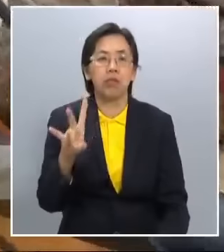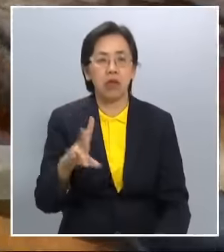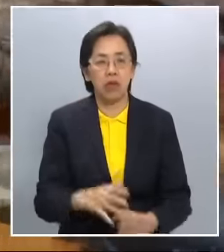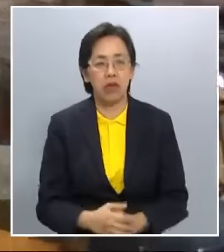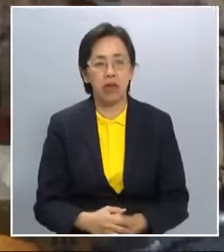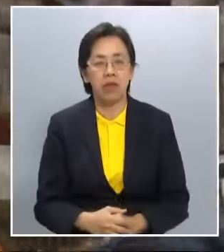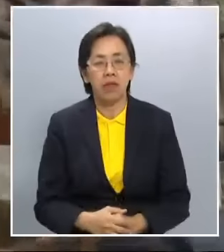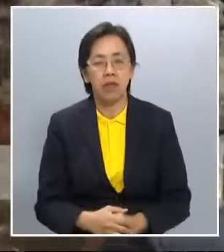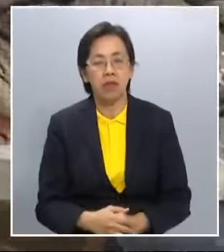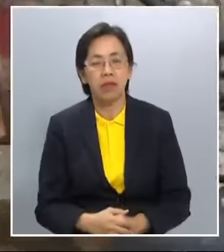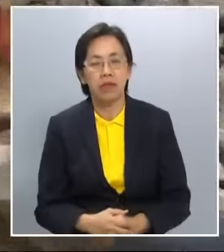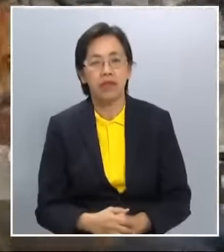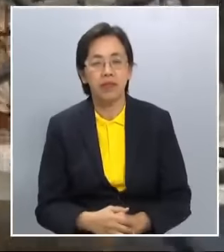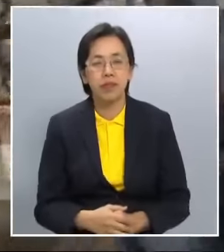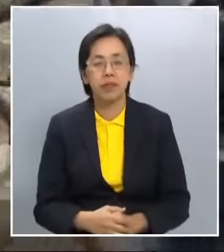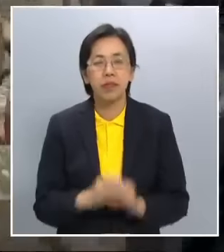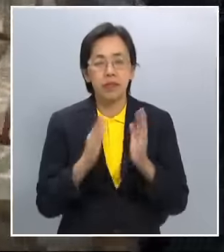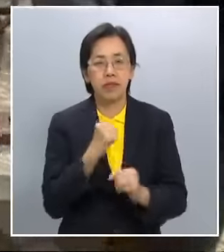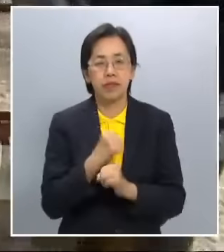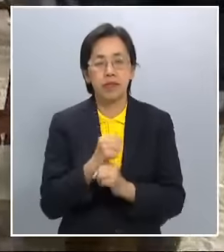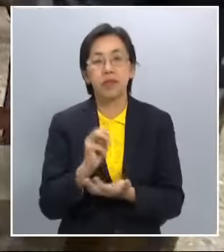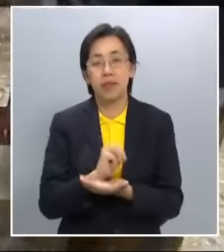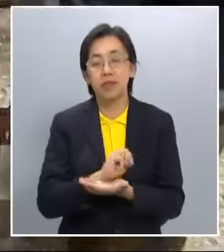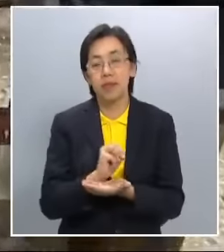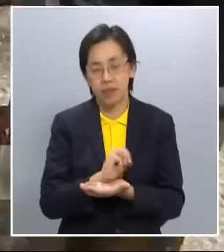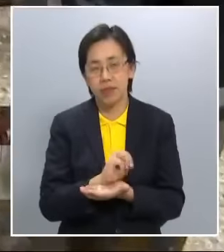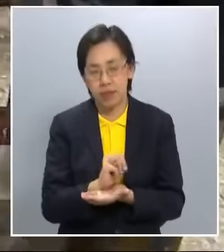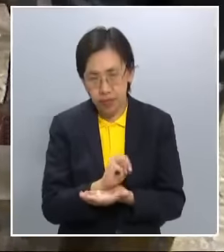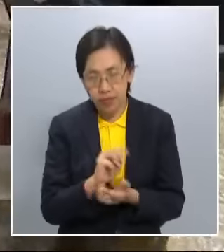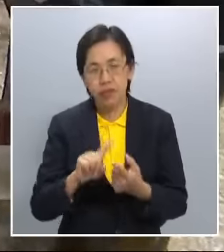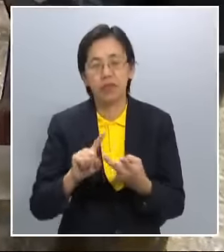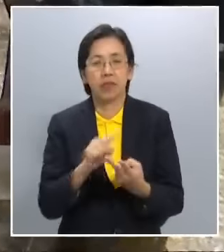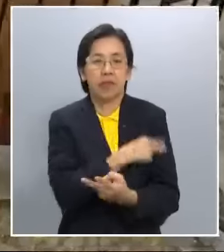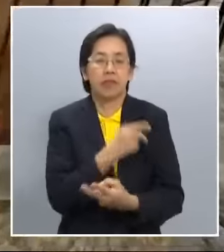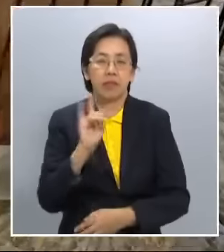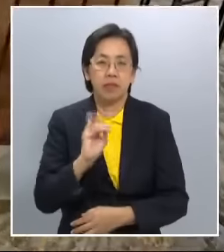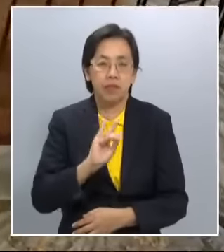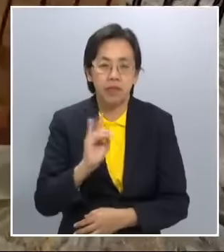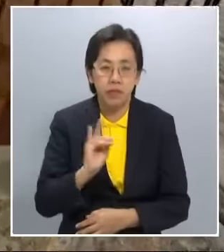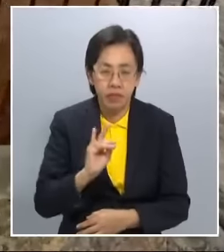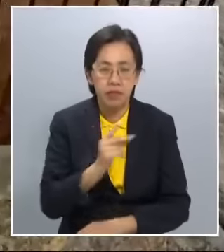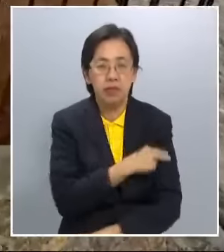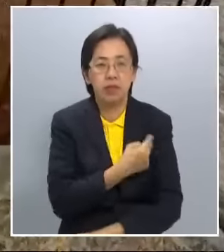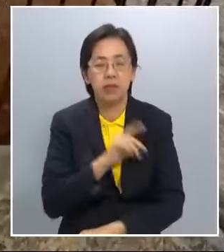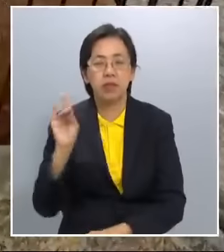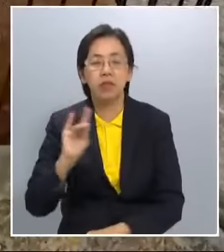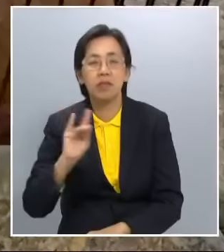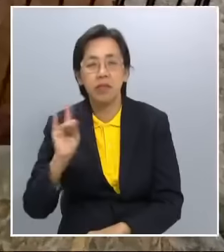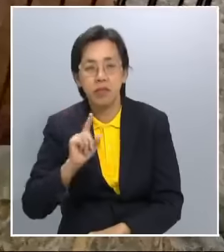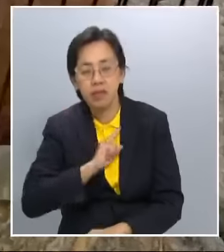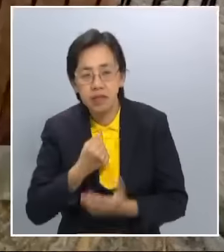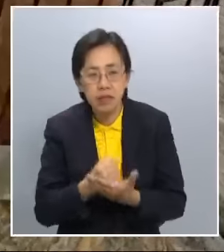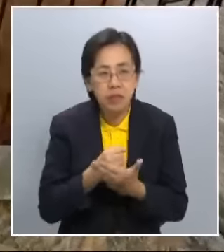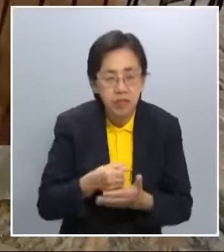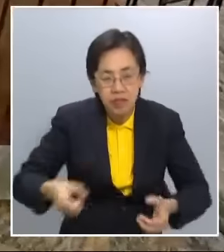ากคุณสภาวดีซึ่งเป็นเจ้าหน้าที่มูลนิธิ The Voice พร้อมกับสัตวแพทย์จากโรงพยาบาลสัตว์แพทตินัมเข้ามาช่วยขน